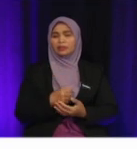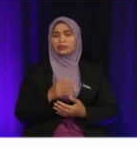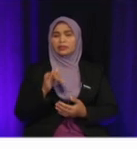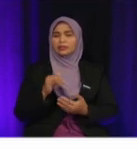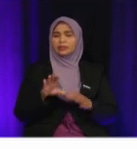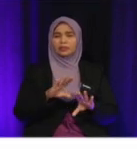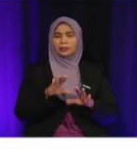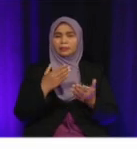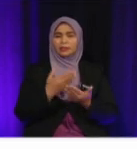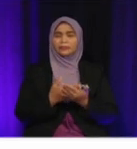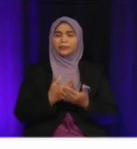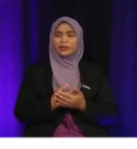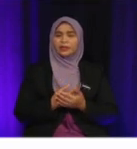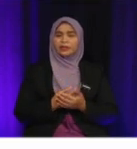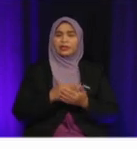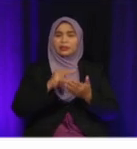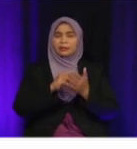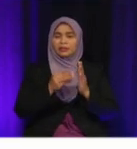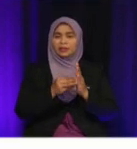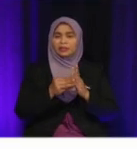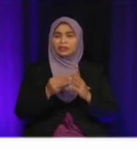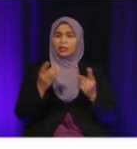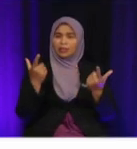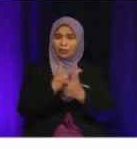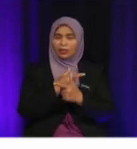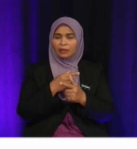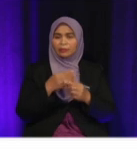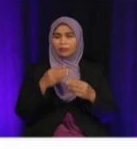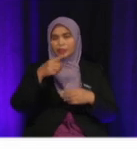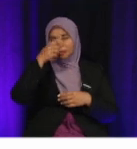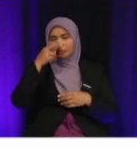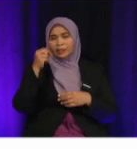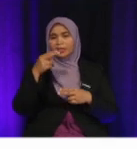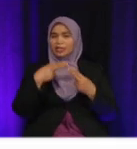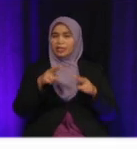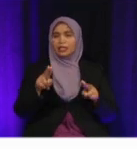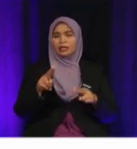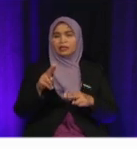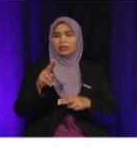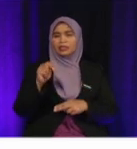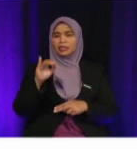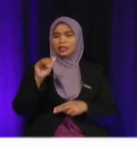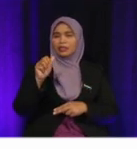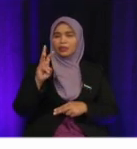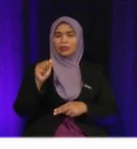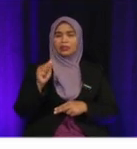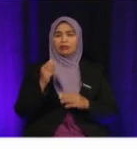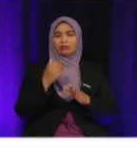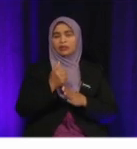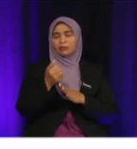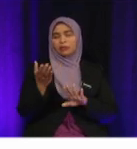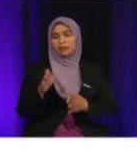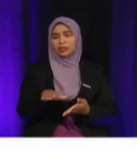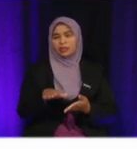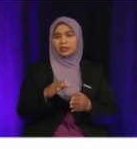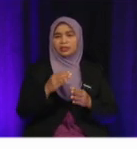ya, maksudnya serangan yang mengakibatkan kehilangan nyawa. Ya, berlaku kehilangan nyawa, maka hukuman di dalam Islam